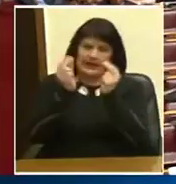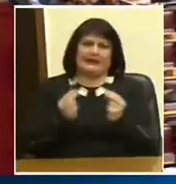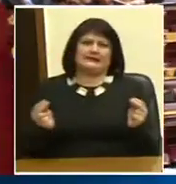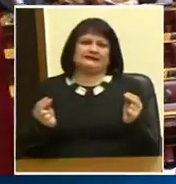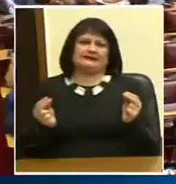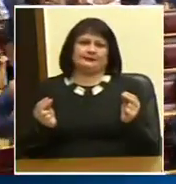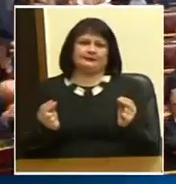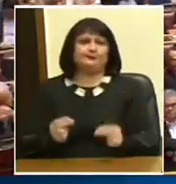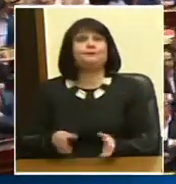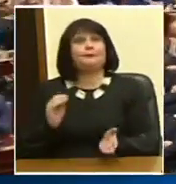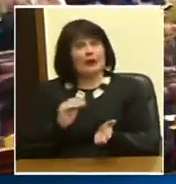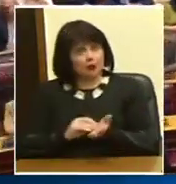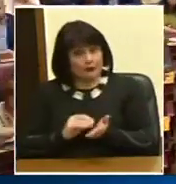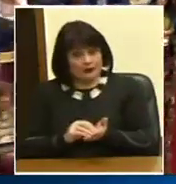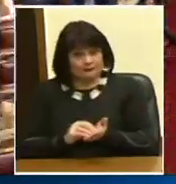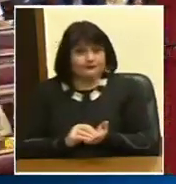Επίσης,